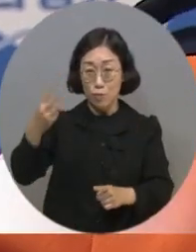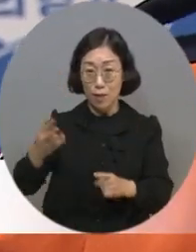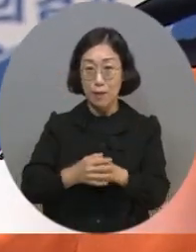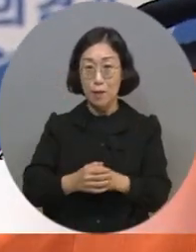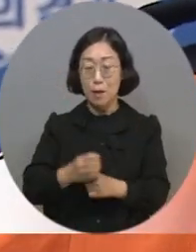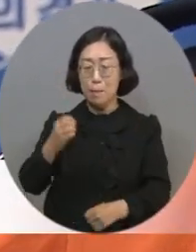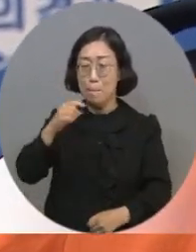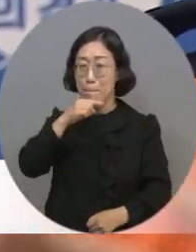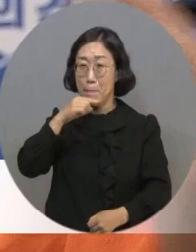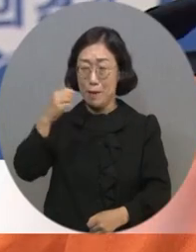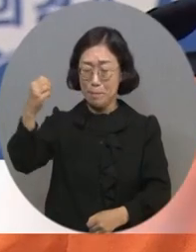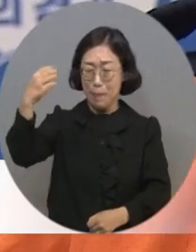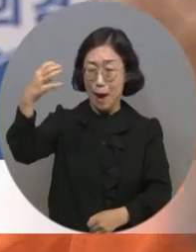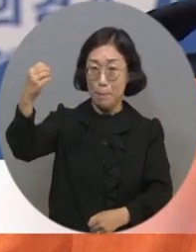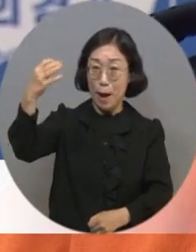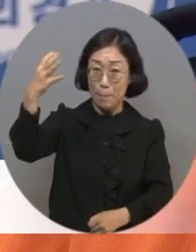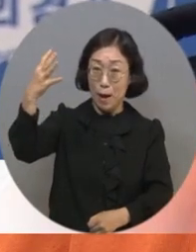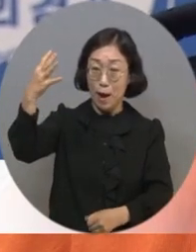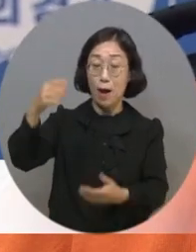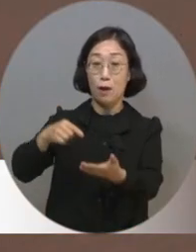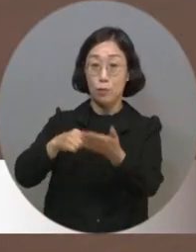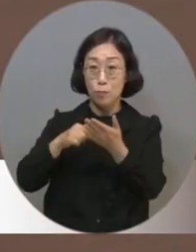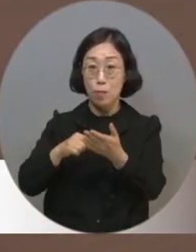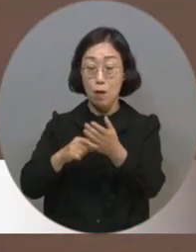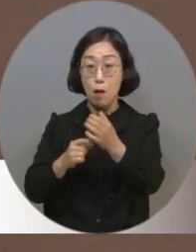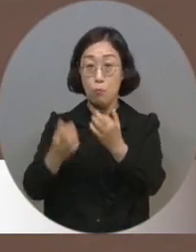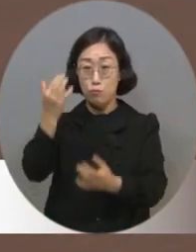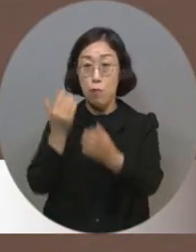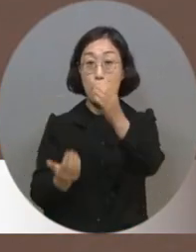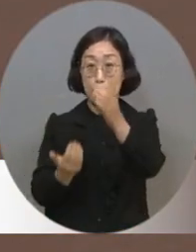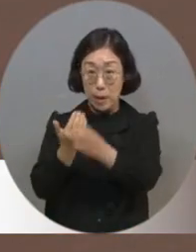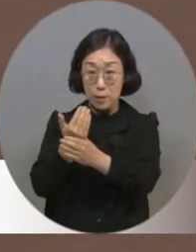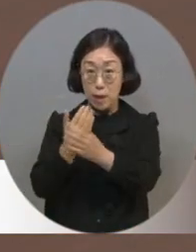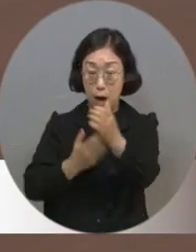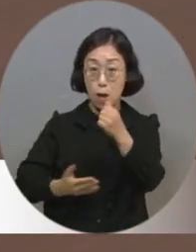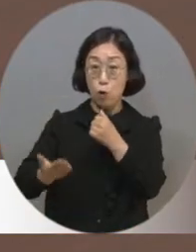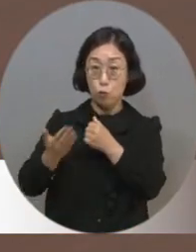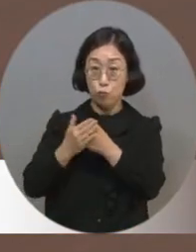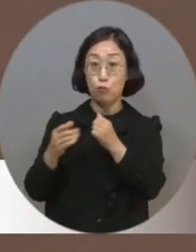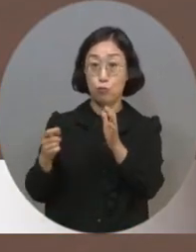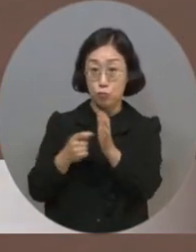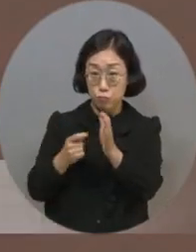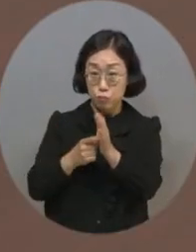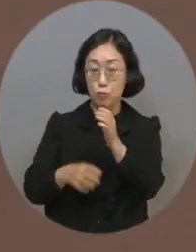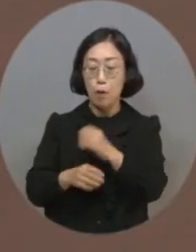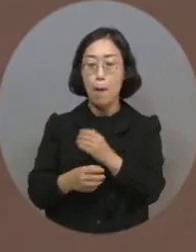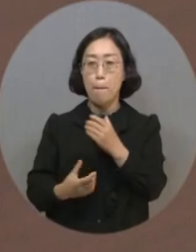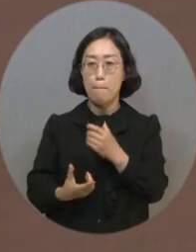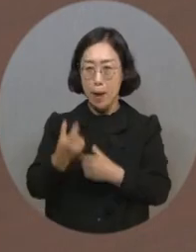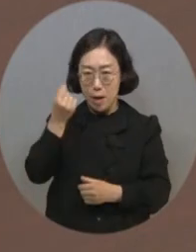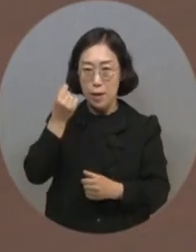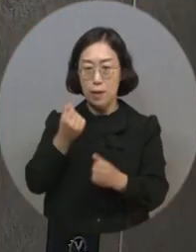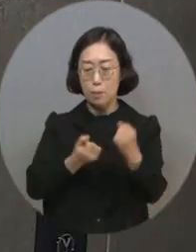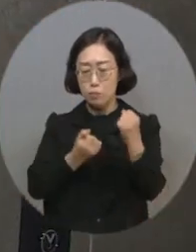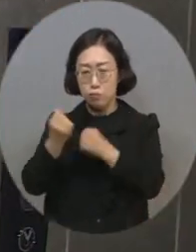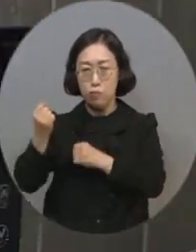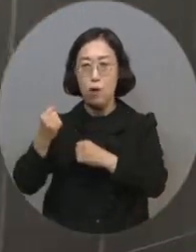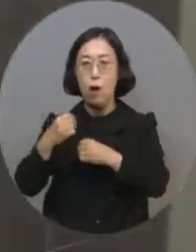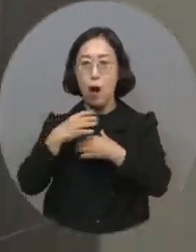밝은 LED 전멸등을 통해 화재 발생 사실을 알림으로써 청각장애인도 안전하게 대처할 수 있습니다.